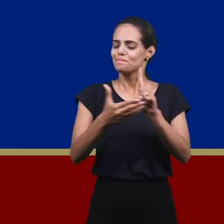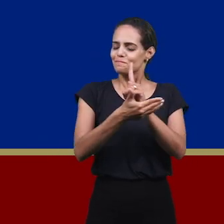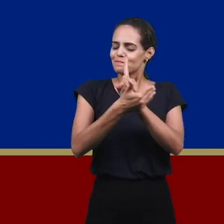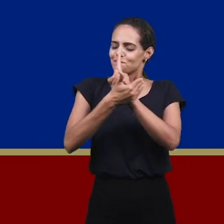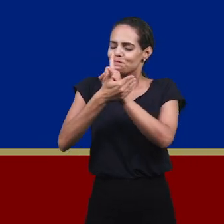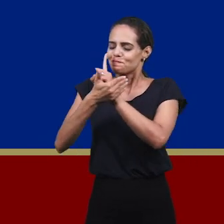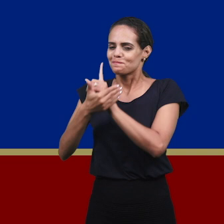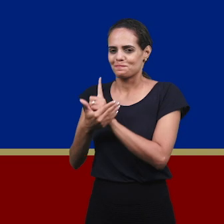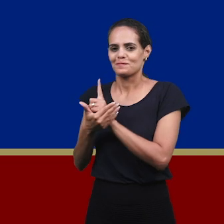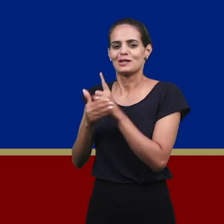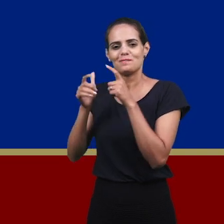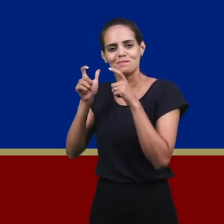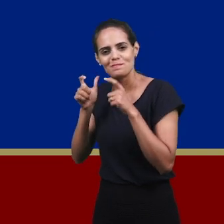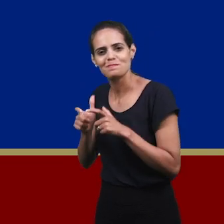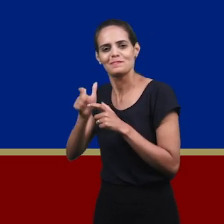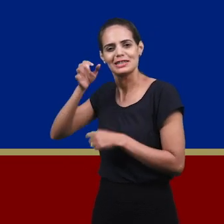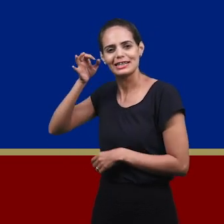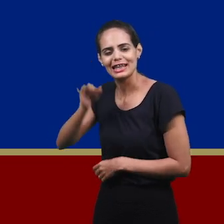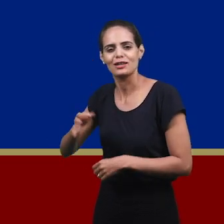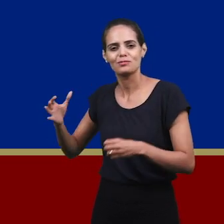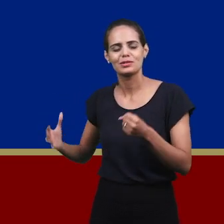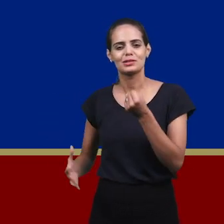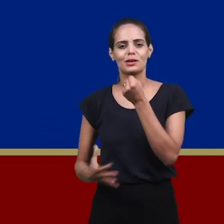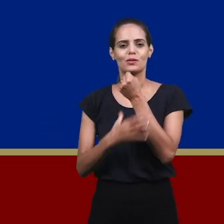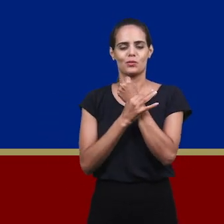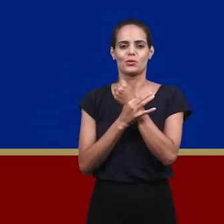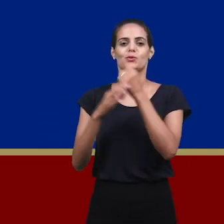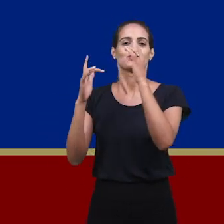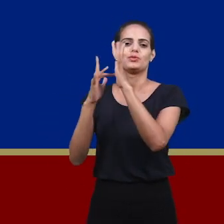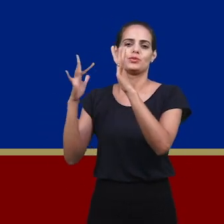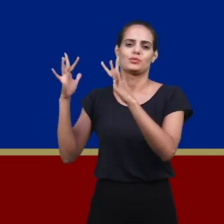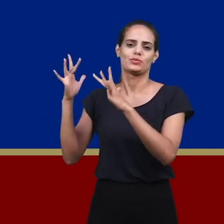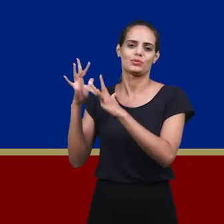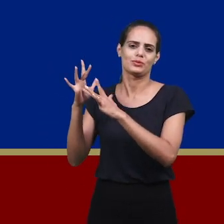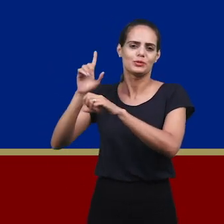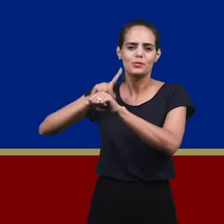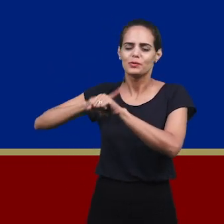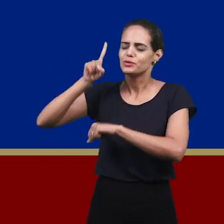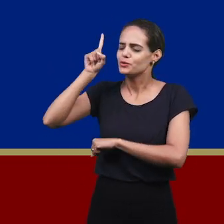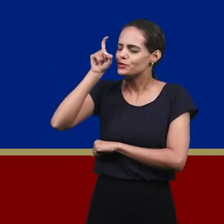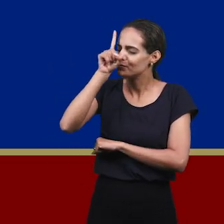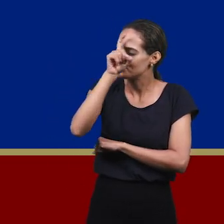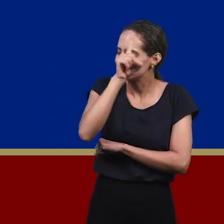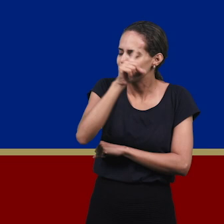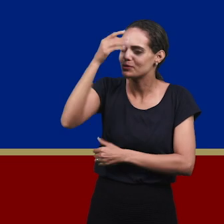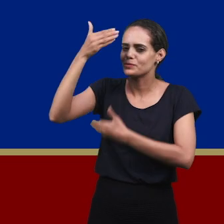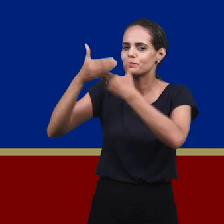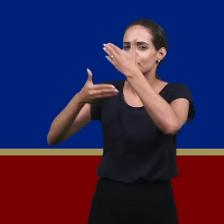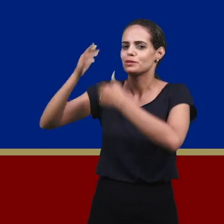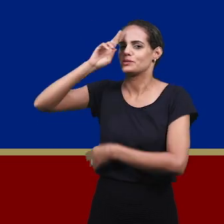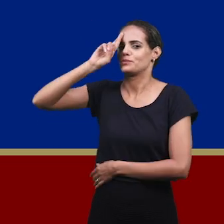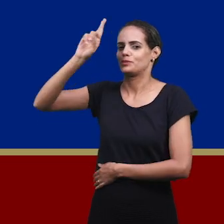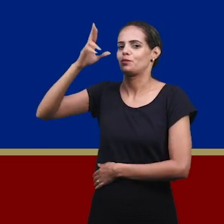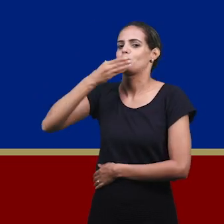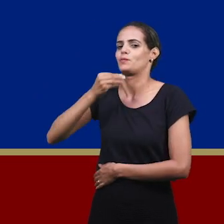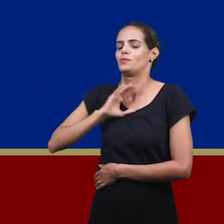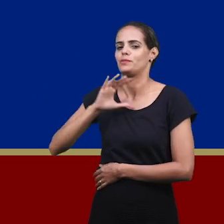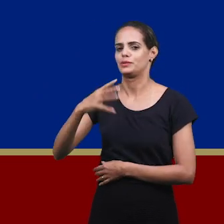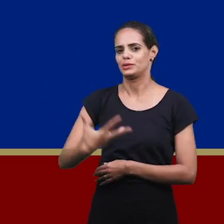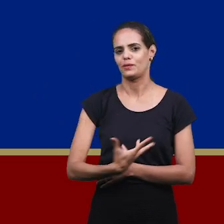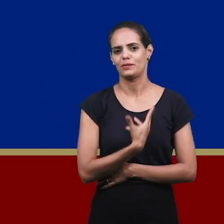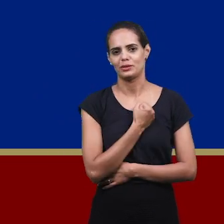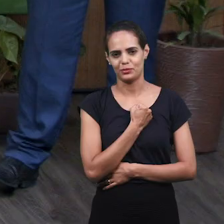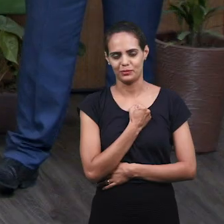sûr pour aller dans les moments les plus difficiles, qui est au pied du Sauveur.